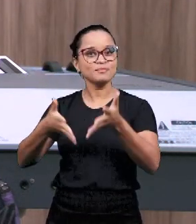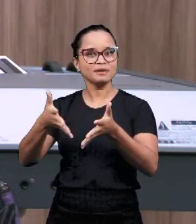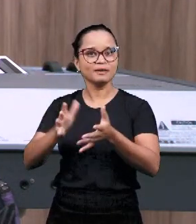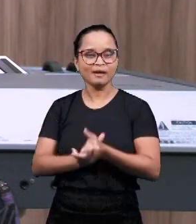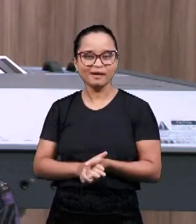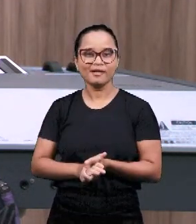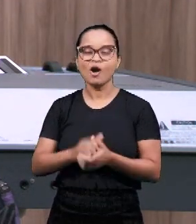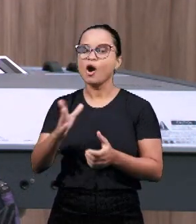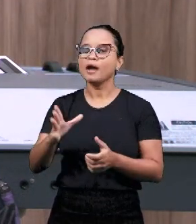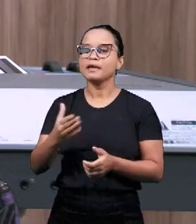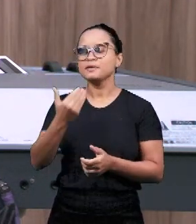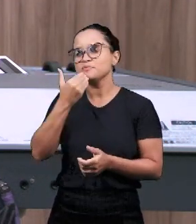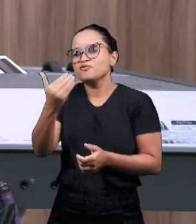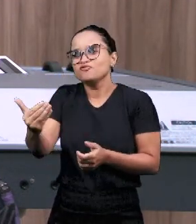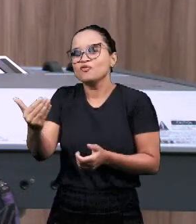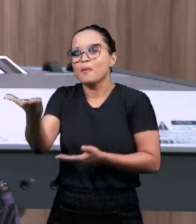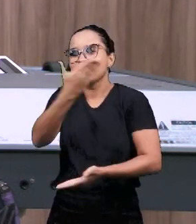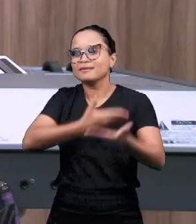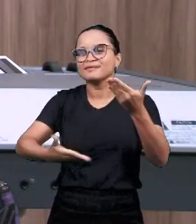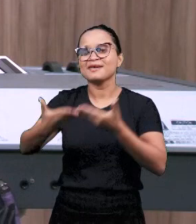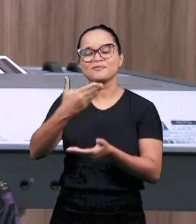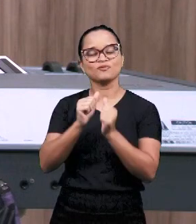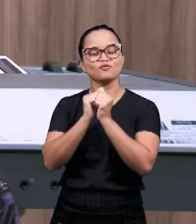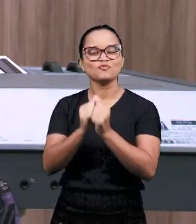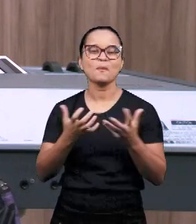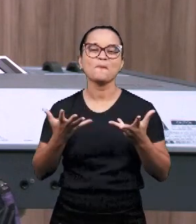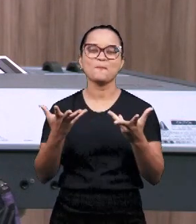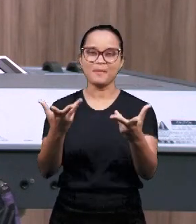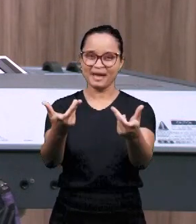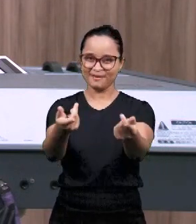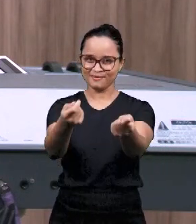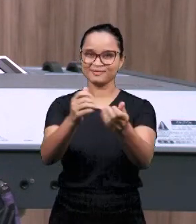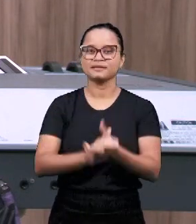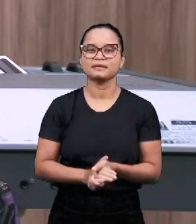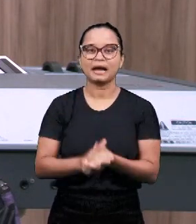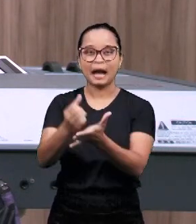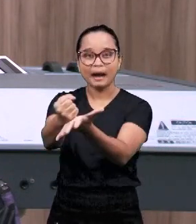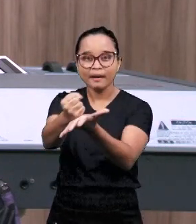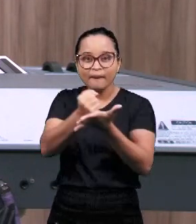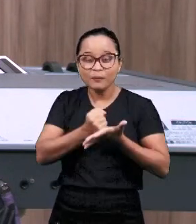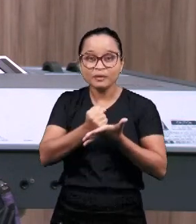signes. Il a demandé pour participer de cette manière merveilleuse,